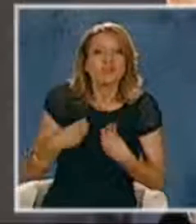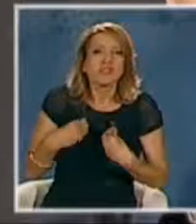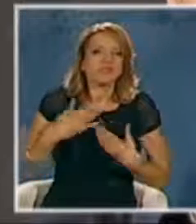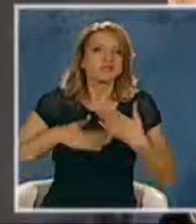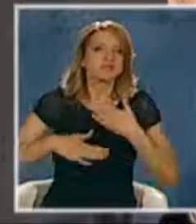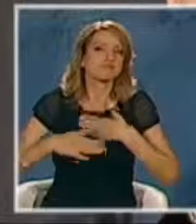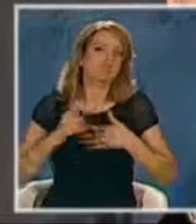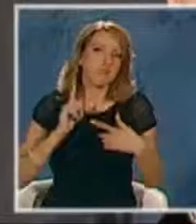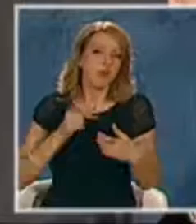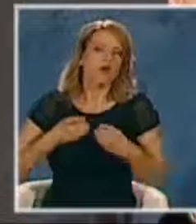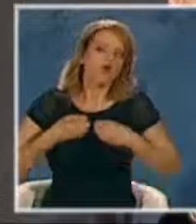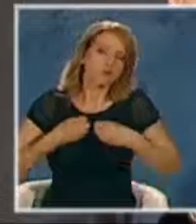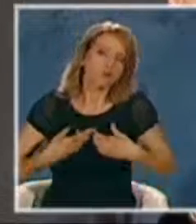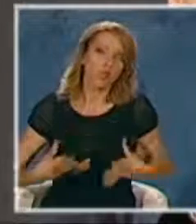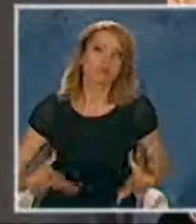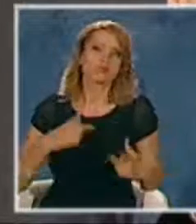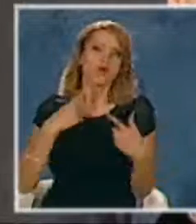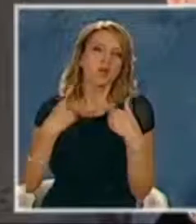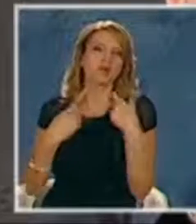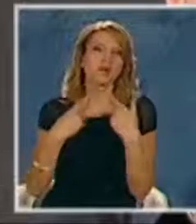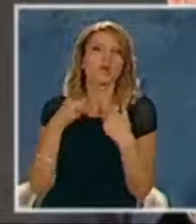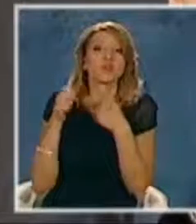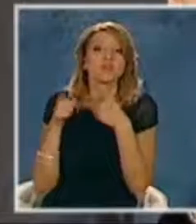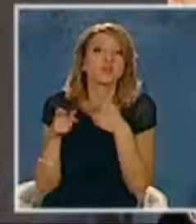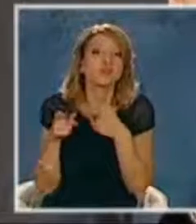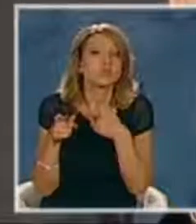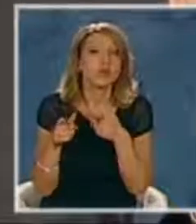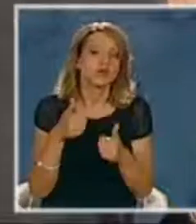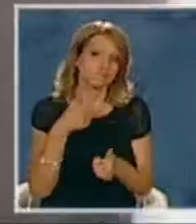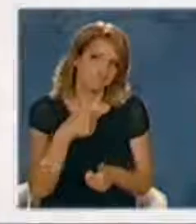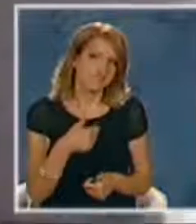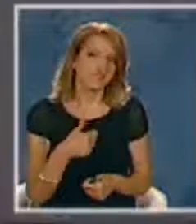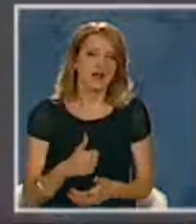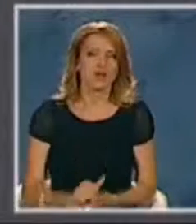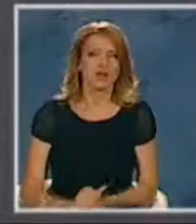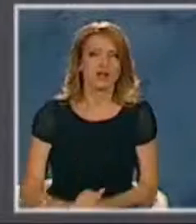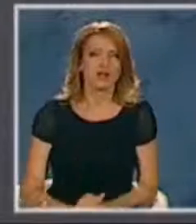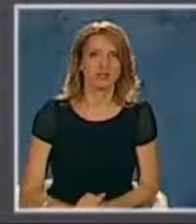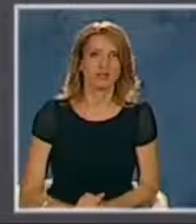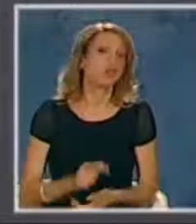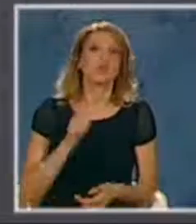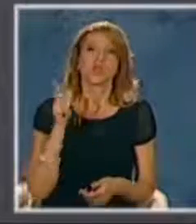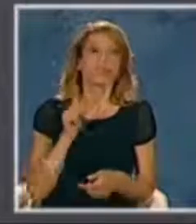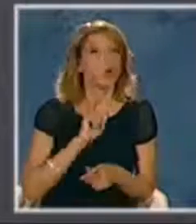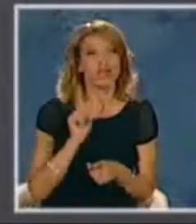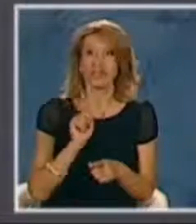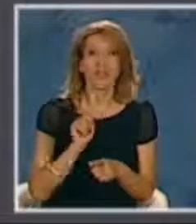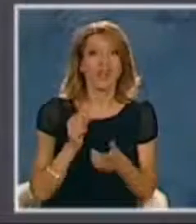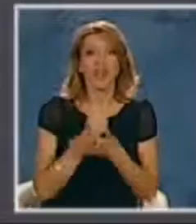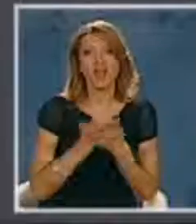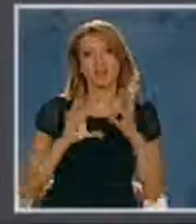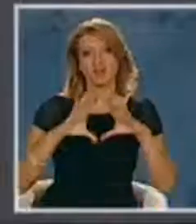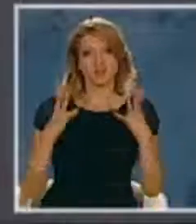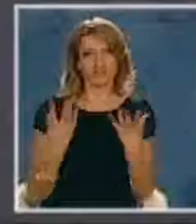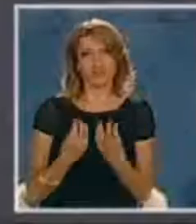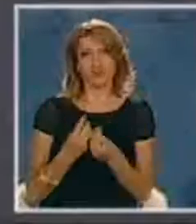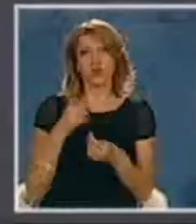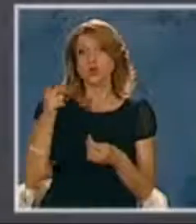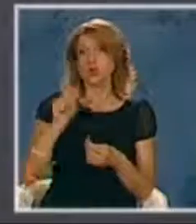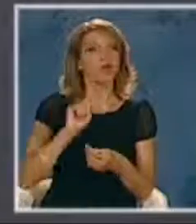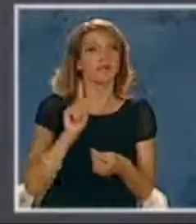бъдеш такъв какъвто си. Той е просто страхотен. Не лекува всичко. Нали, той не е доктор, не е